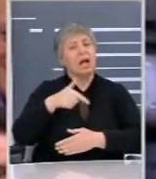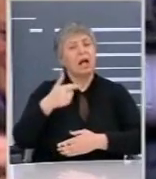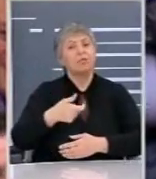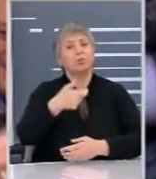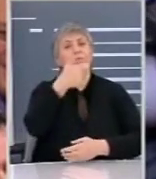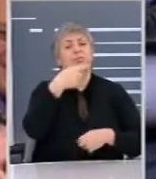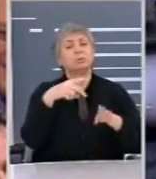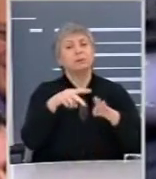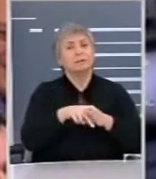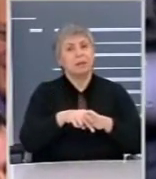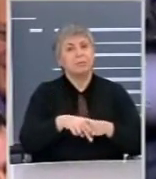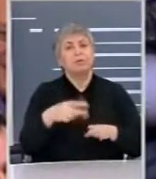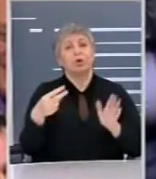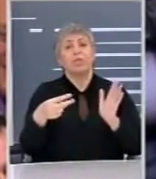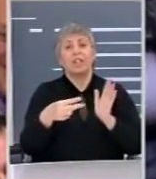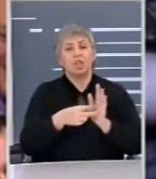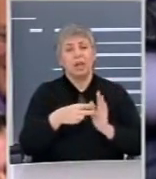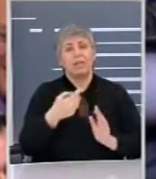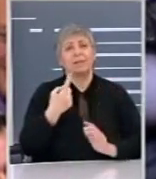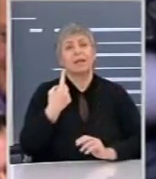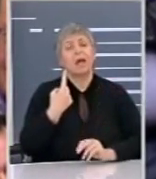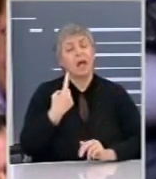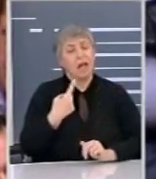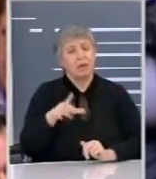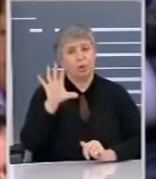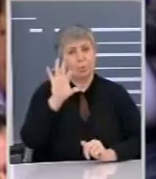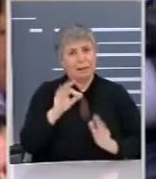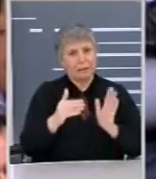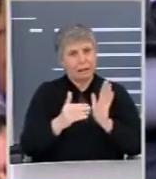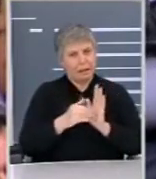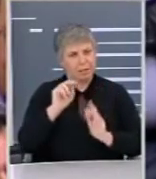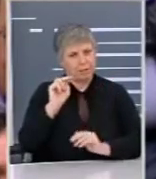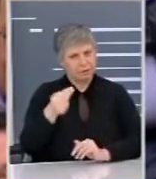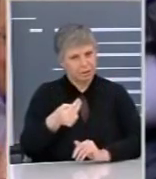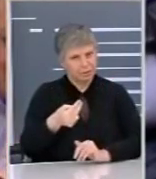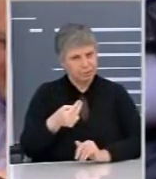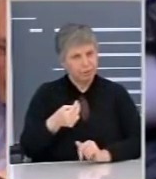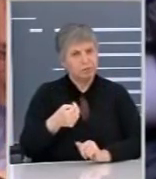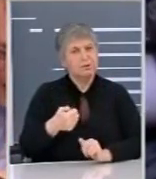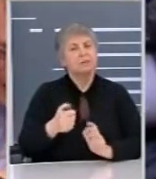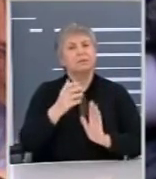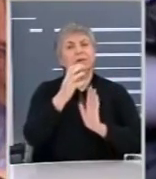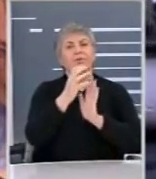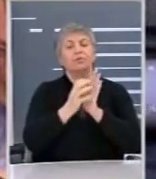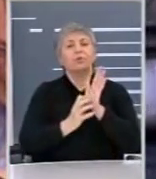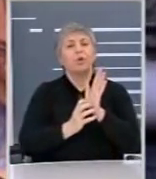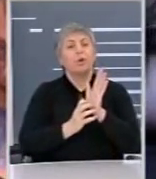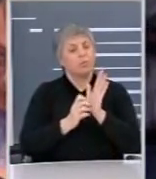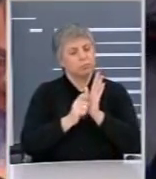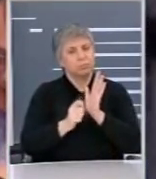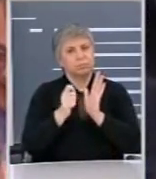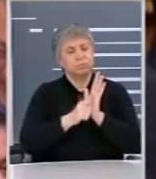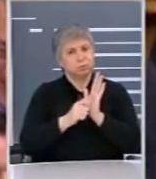Συνεταιριστική Τράπεζα ανήλθε στα 2.150.000 ευρώ Η έκθεση ειδικής έρευνας λοιπόν της Τράπεζας της